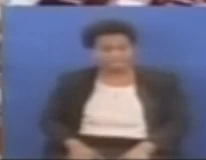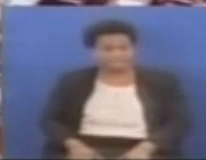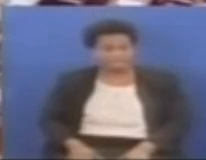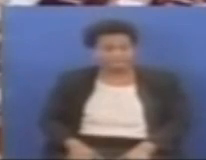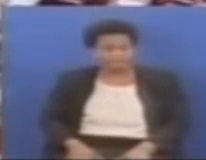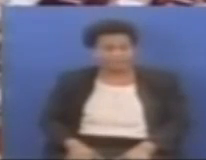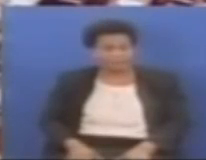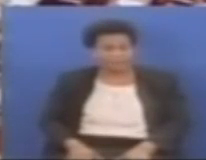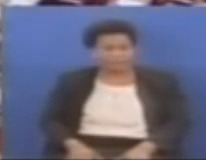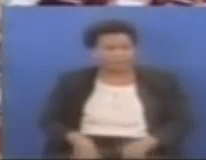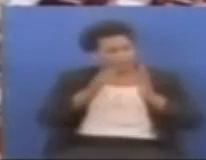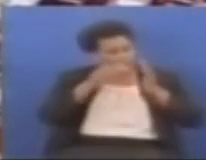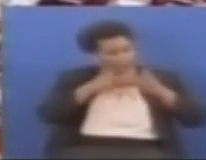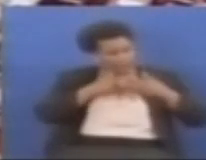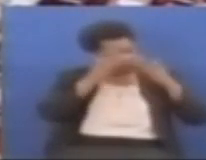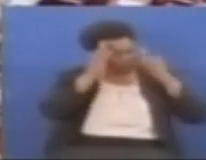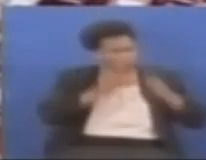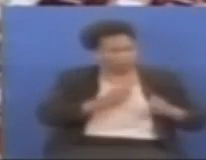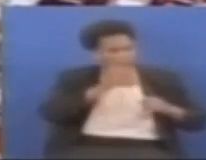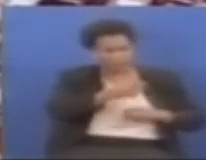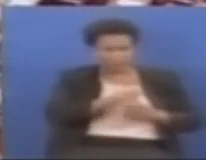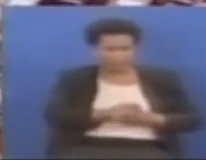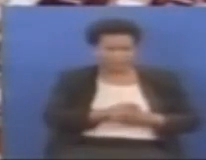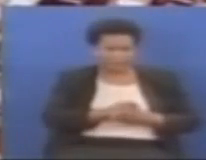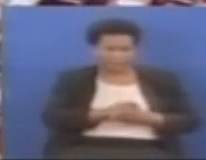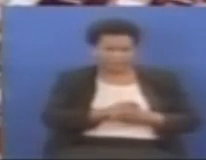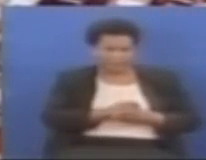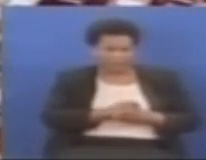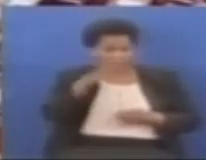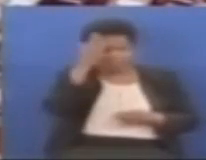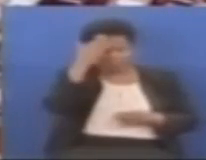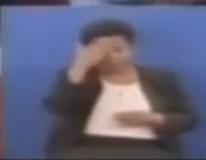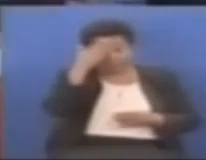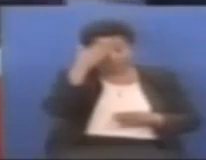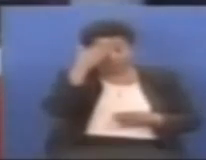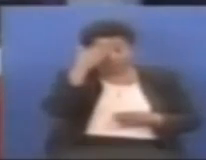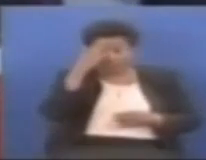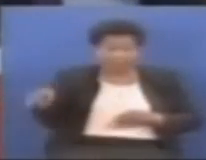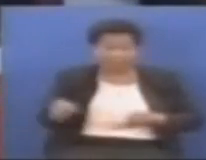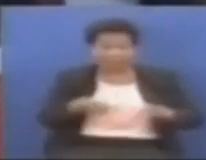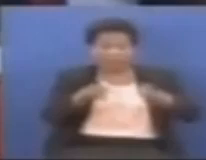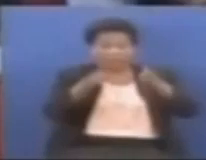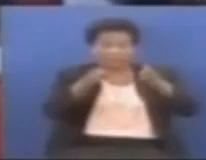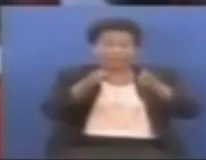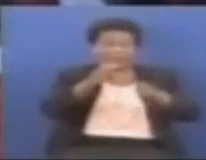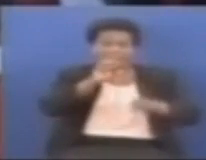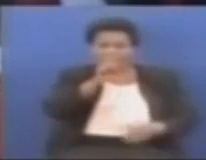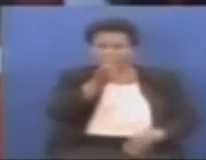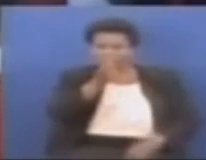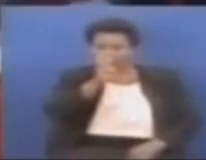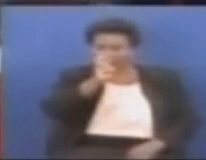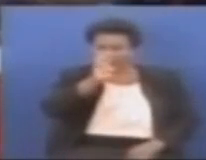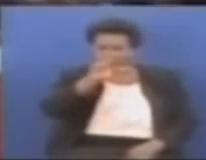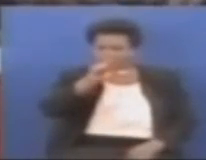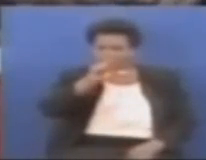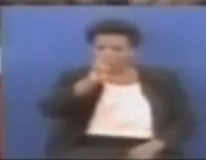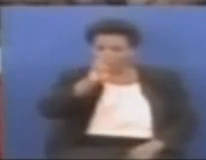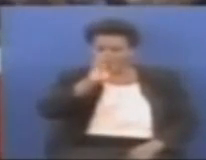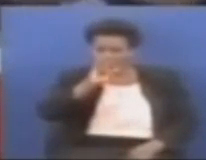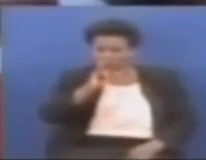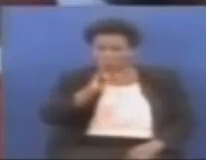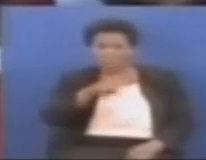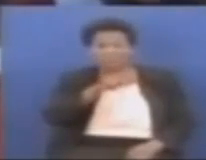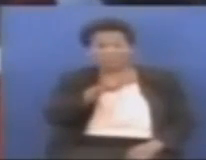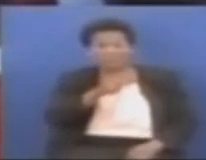Kibaya Urugu Mtekente Mtoa na Shelui ni moja ya barabara inayobeba uchumi wa Iramba,